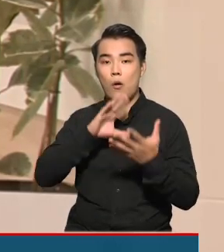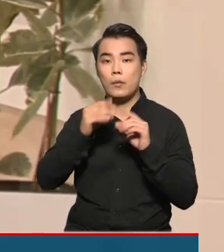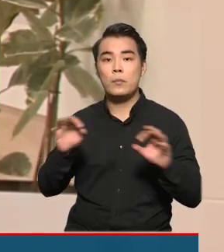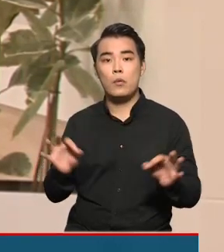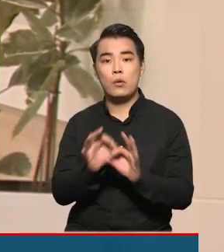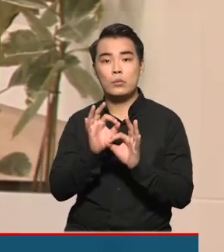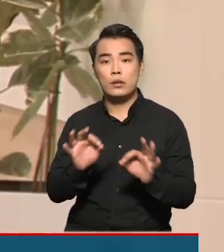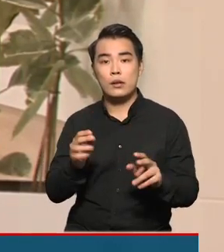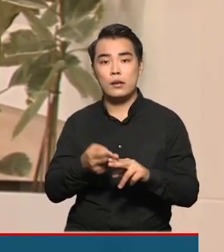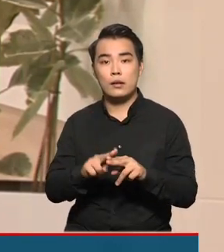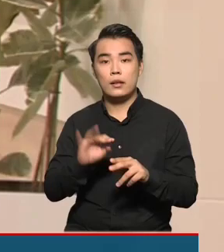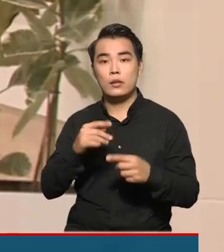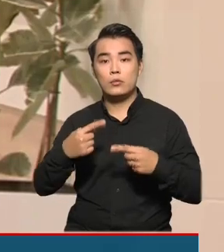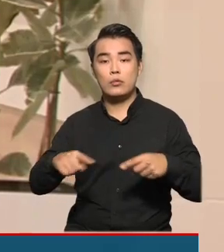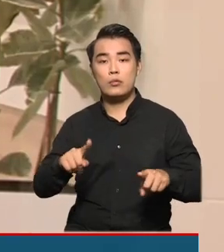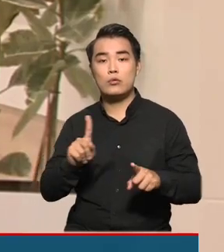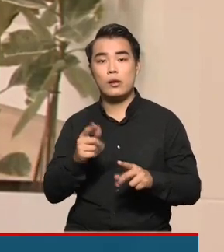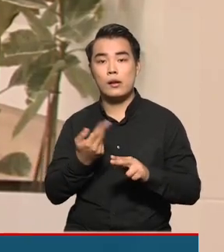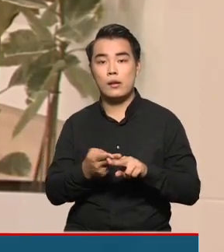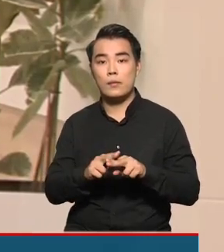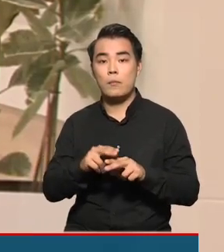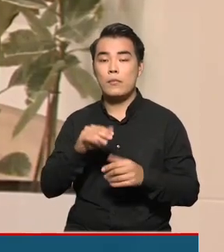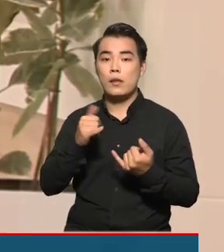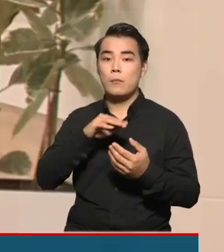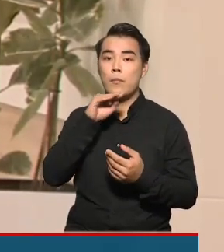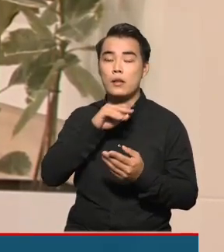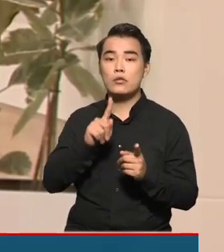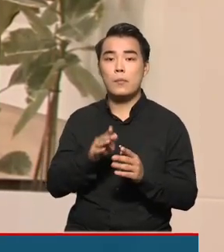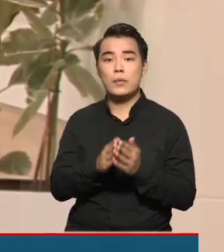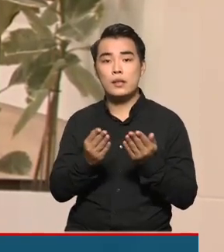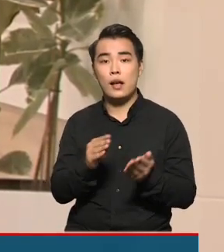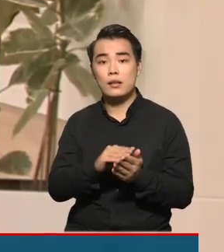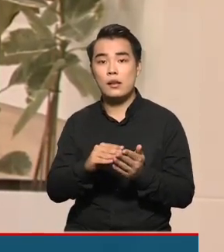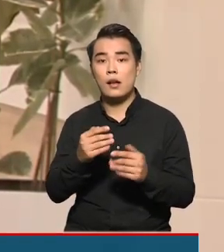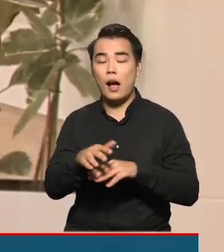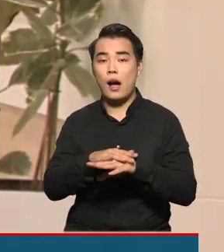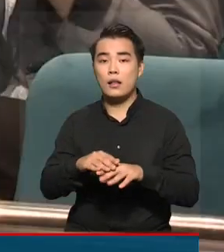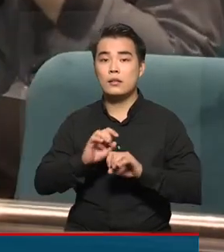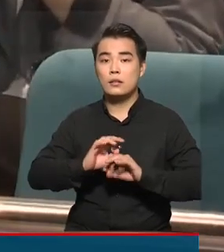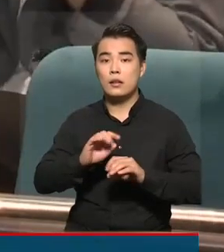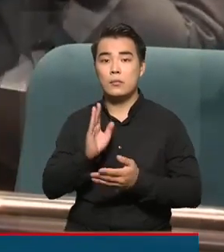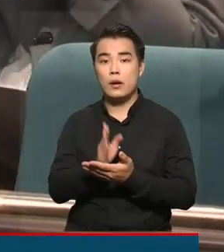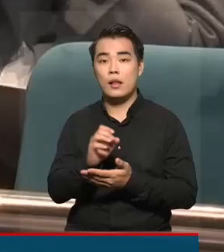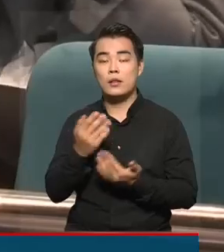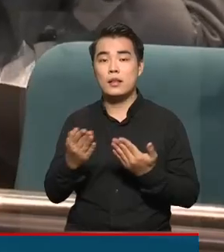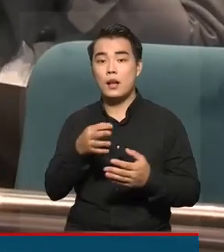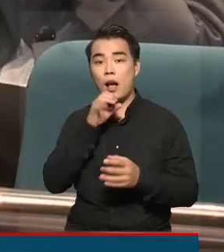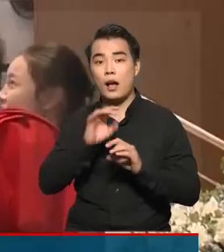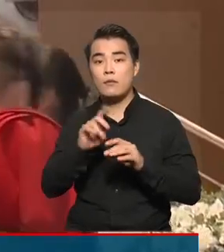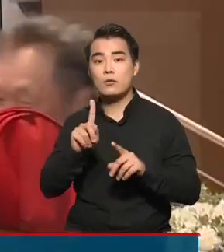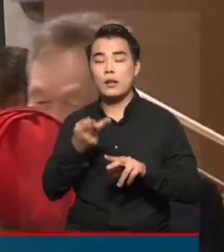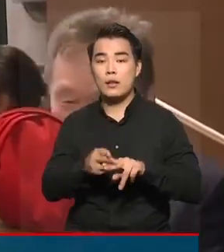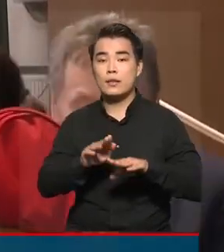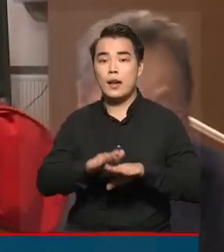өлең және де мына монолог ретінде халыққа жеткізу барысында өткізіп отырмыз. Айта кетсек, орталықта